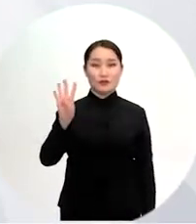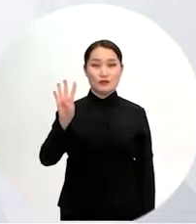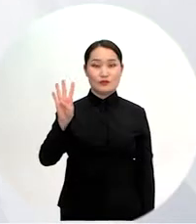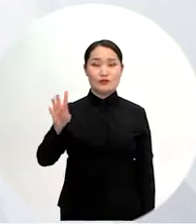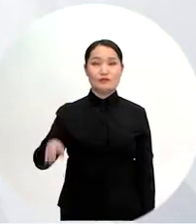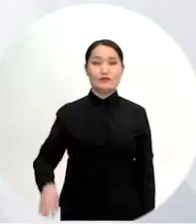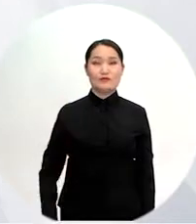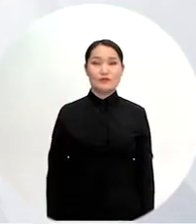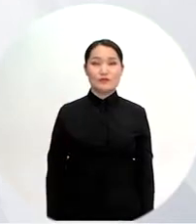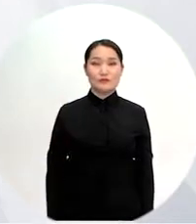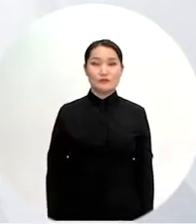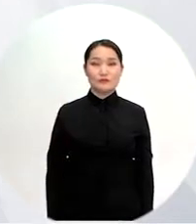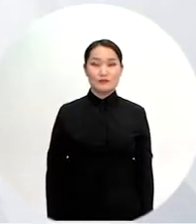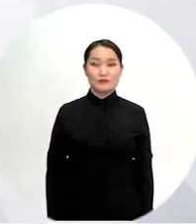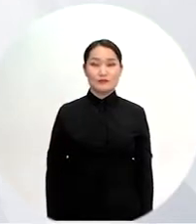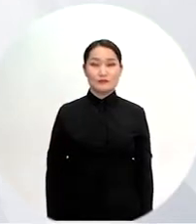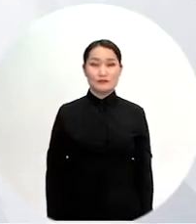дөрөв.